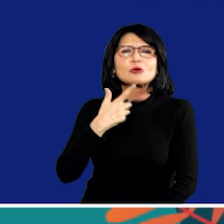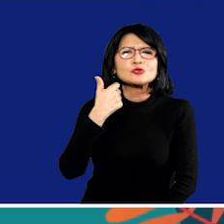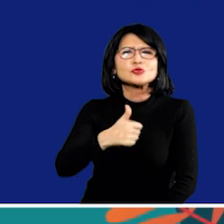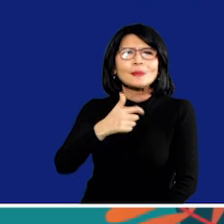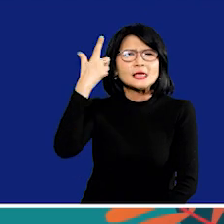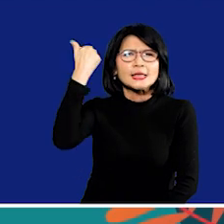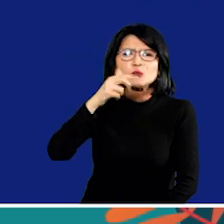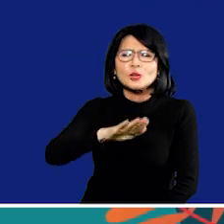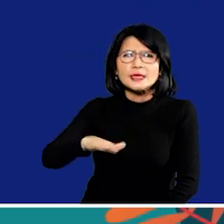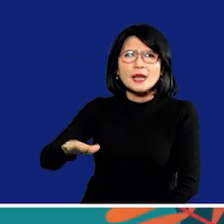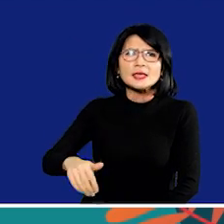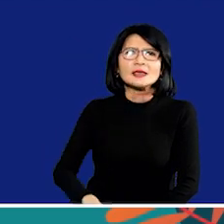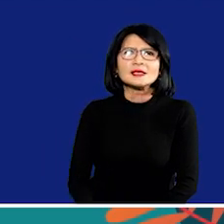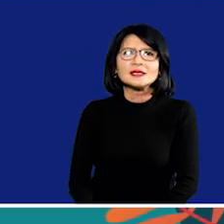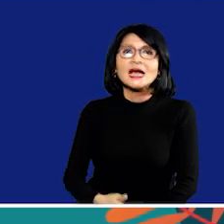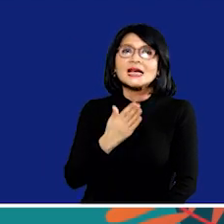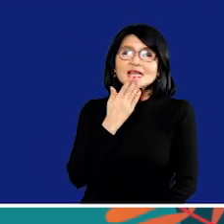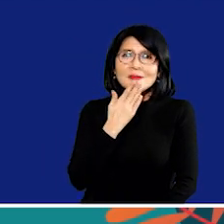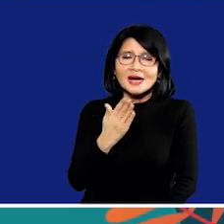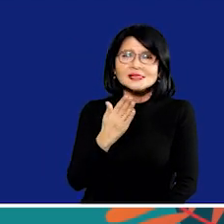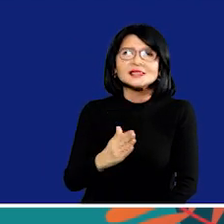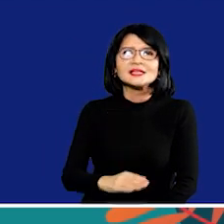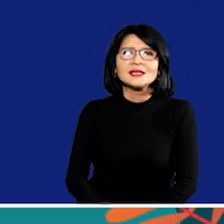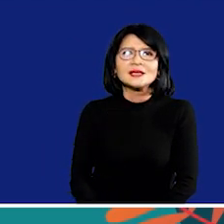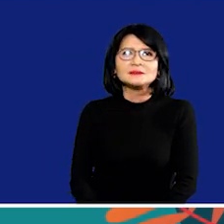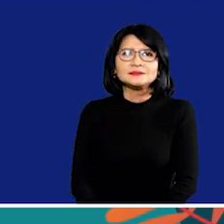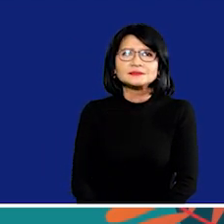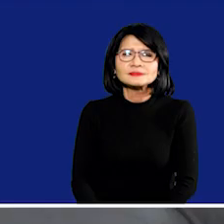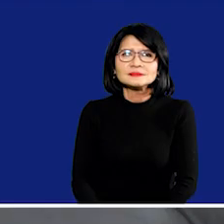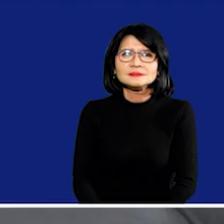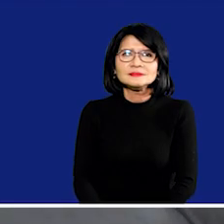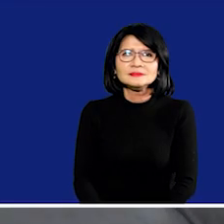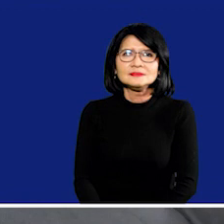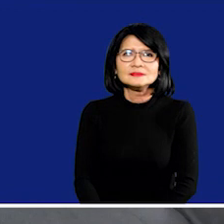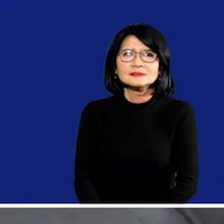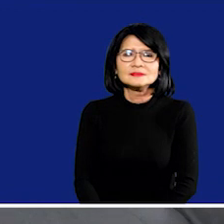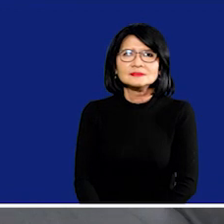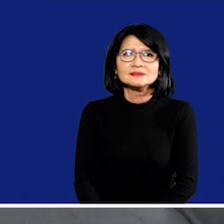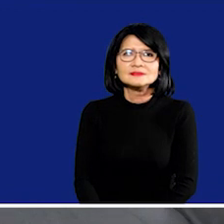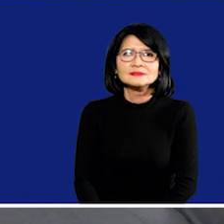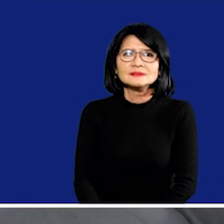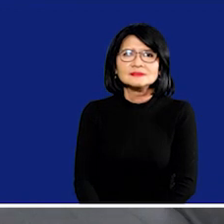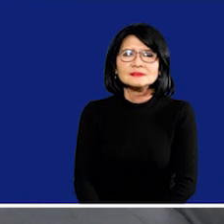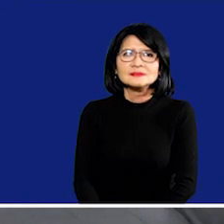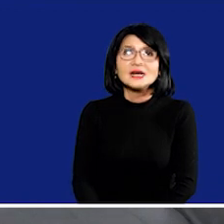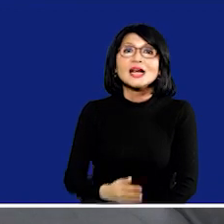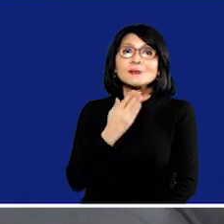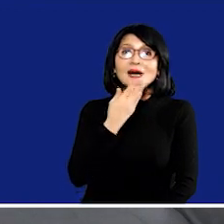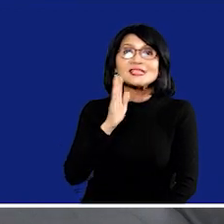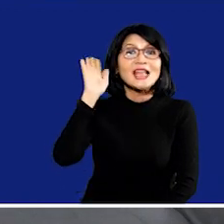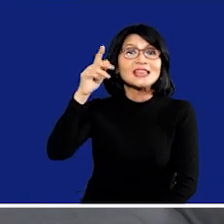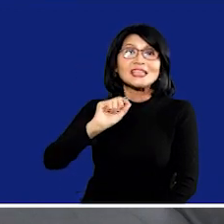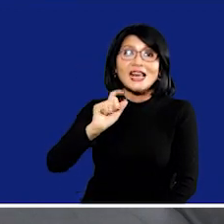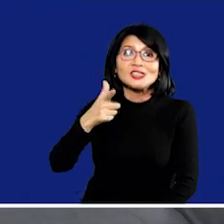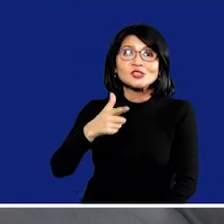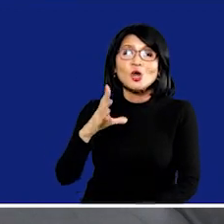suatu pelajaran yang baik. Terima kasih. Senang banget bisa ngomong sama Mas Menteri. Yes. Terima kasih Mas Menteri. Nanti kita